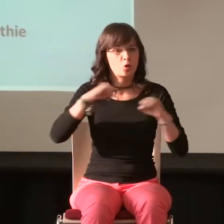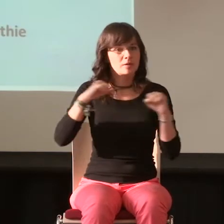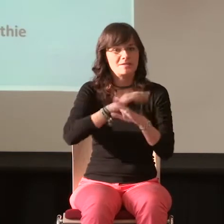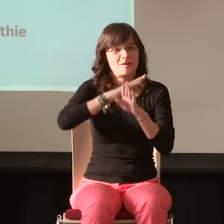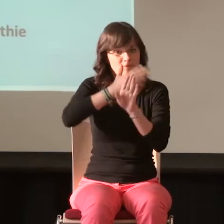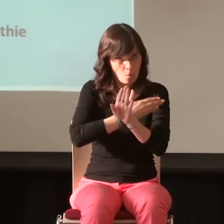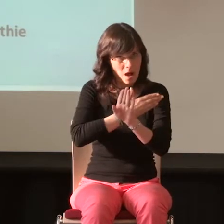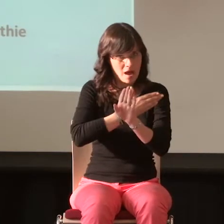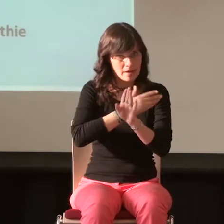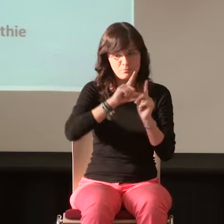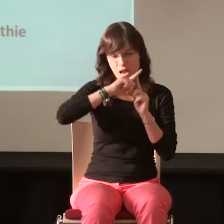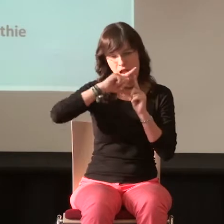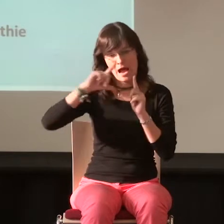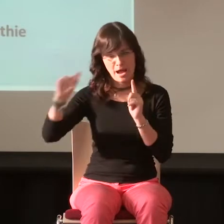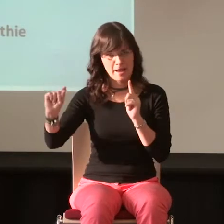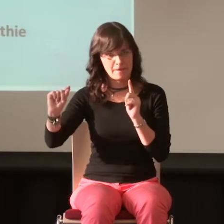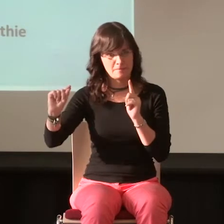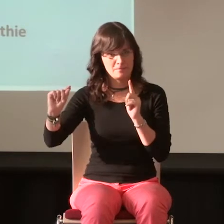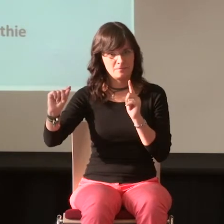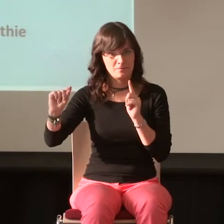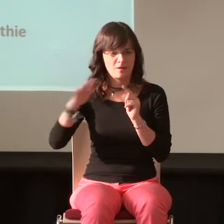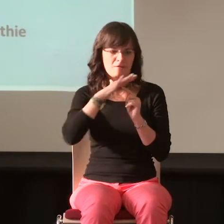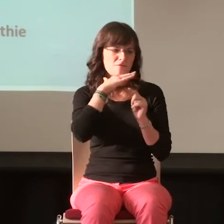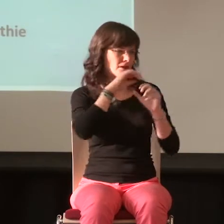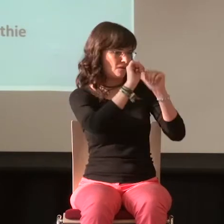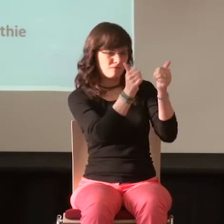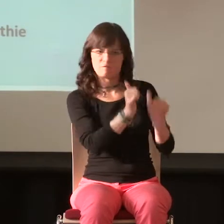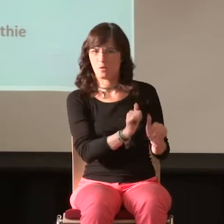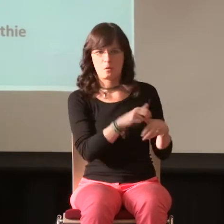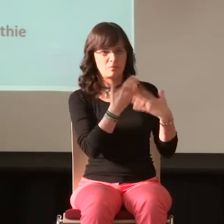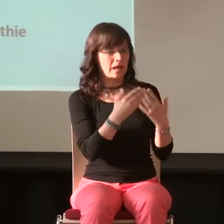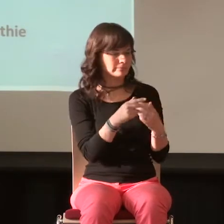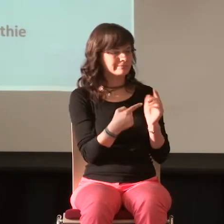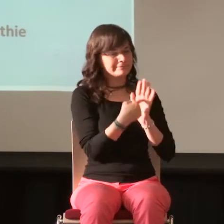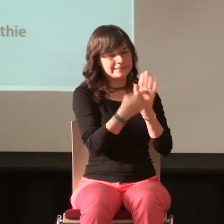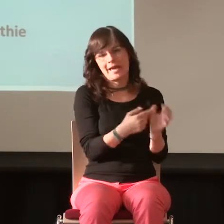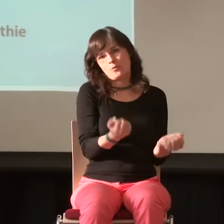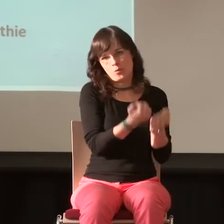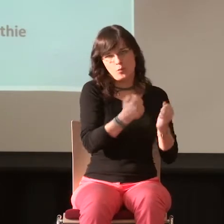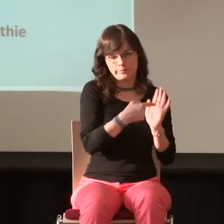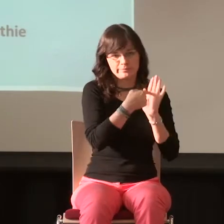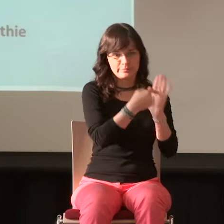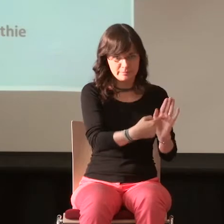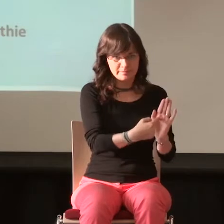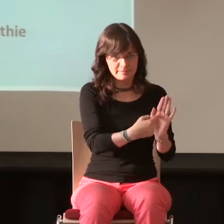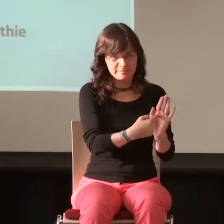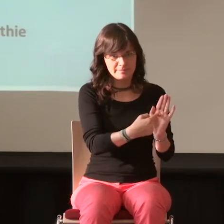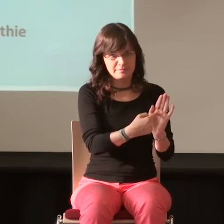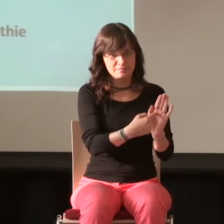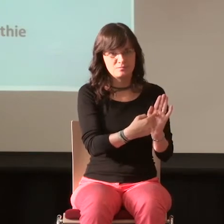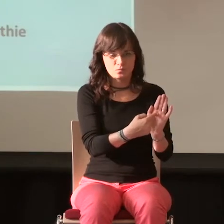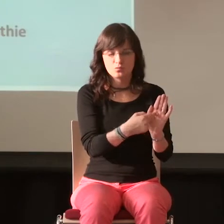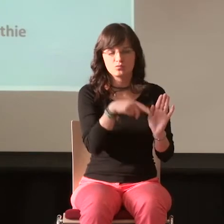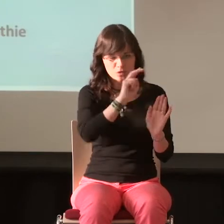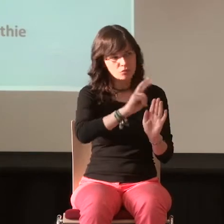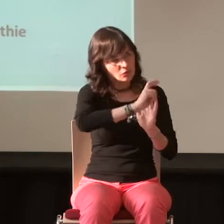Physiotherapeut, da gibt es ja vielfältige Formen, ich habe nur einen ganz kleinen Ausschnitt gezeigt, den Sie auch selber nachvollziehen können zu